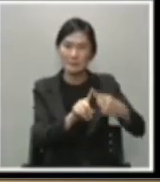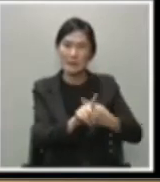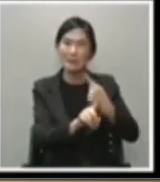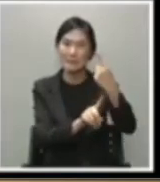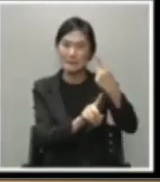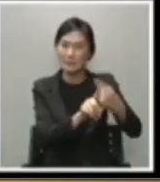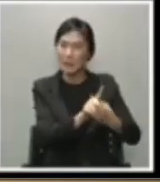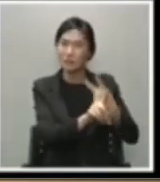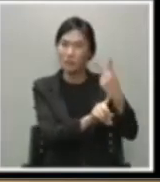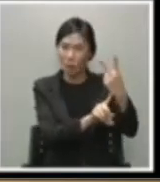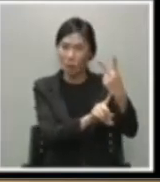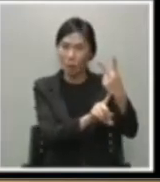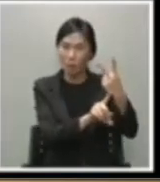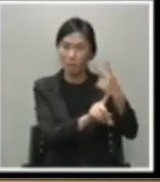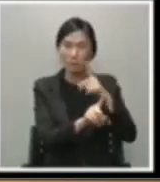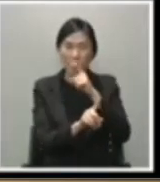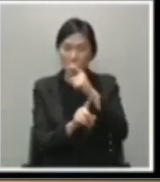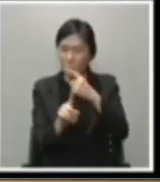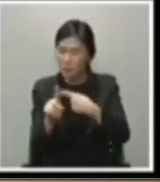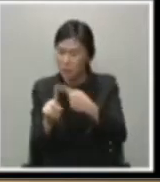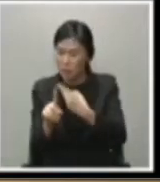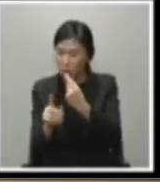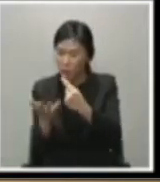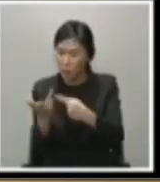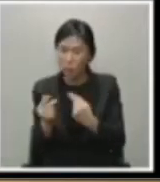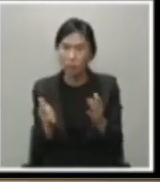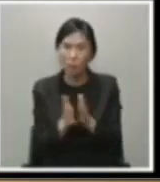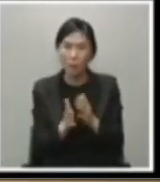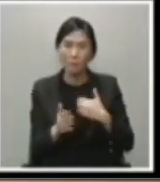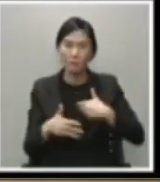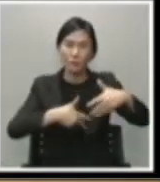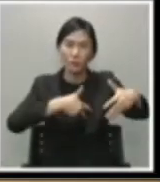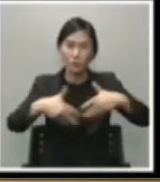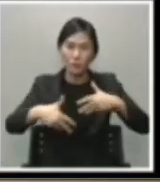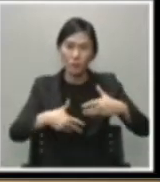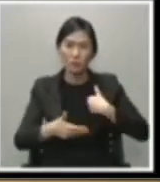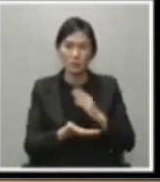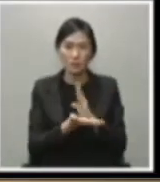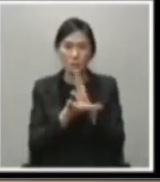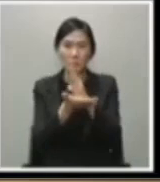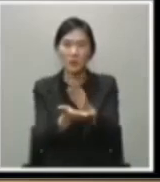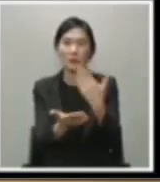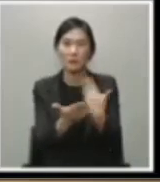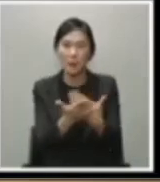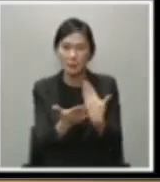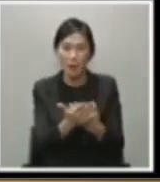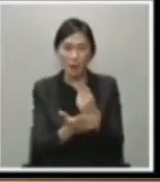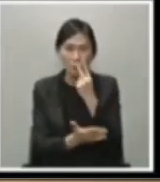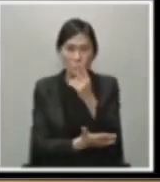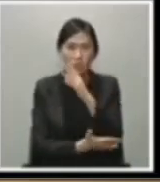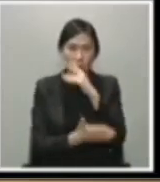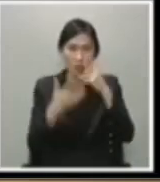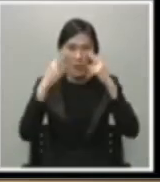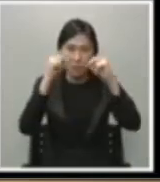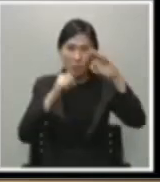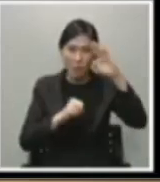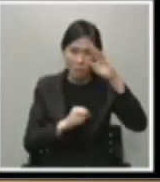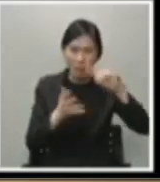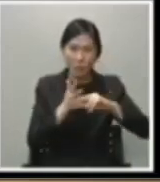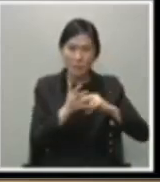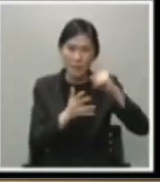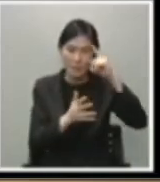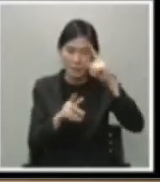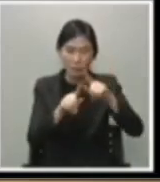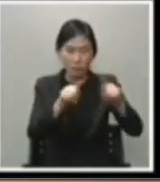ครับกี่เดือนแล้วครับท่านพี่น้องประชาชนที่บริจาคเงินผ่านท่านนายกมาที่ตั้งโต๊ะรับบริจา